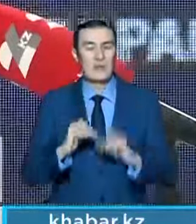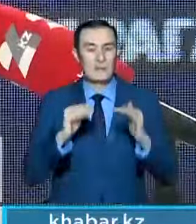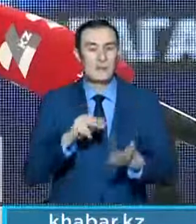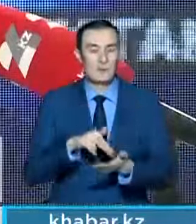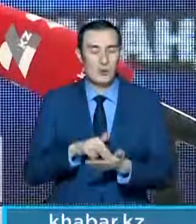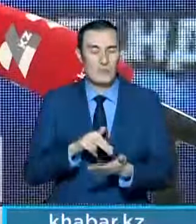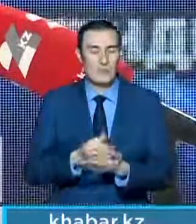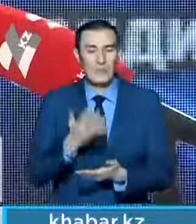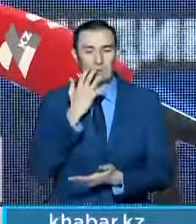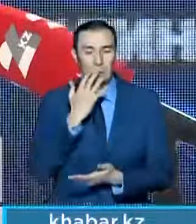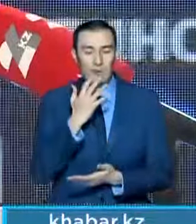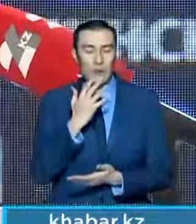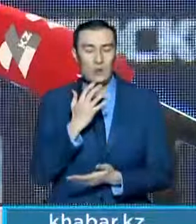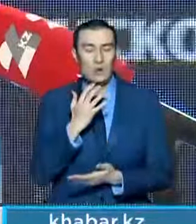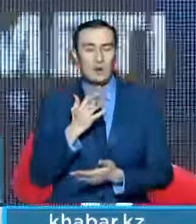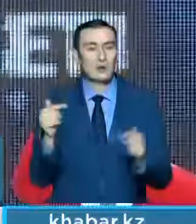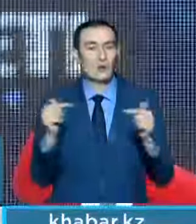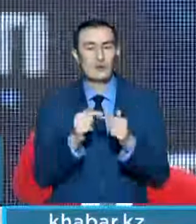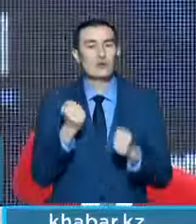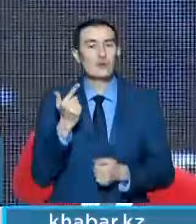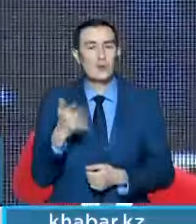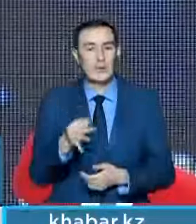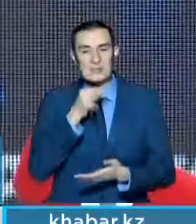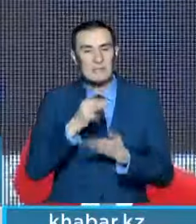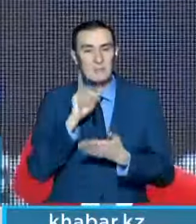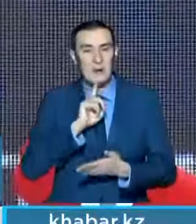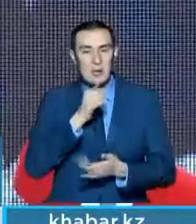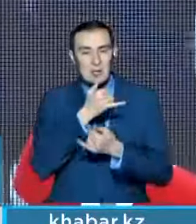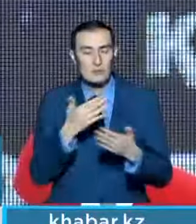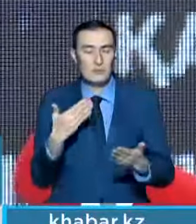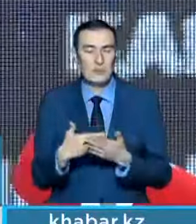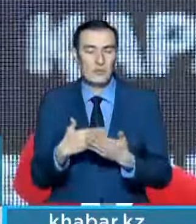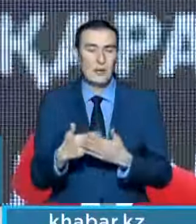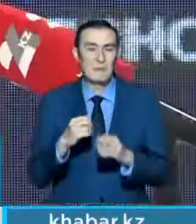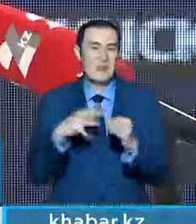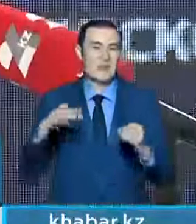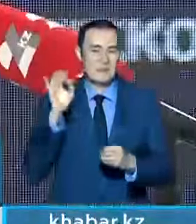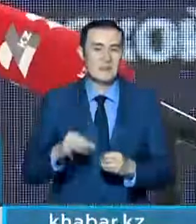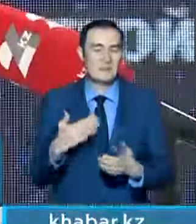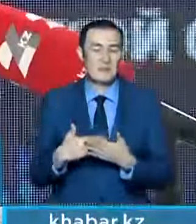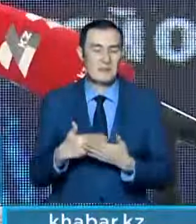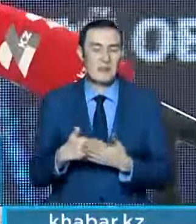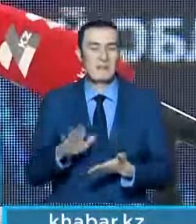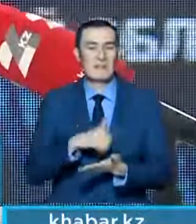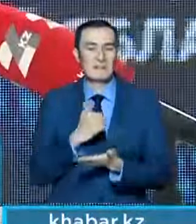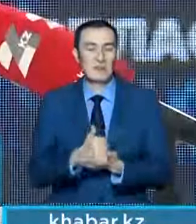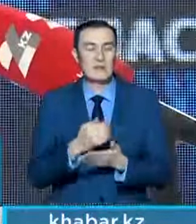рассмотрение, точно цифрами мы не можем сказать. В среднем для населения где-то 15%. На сегодняшний день основная